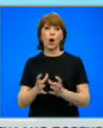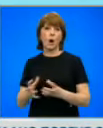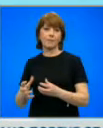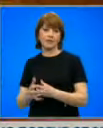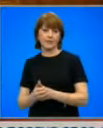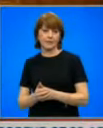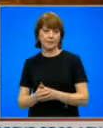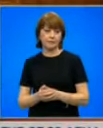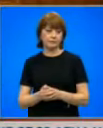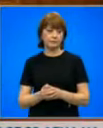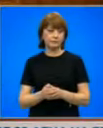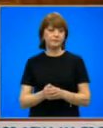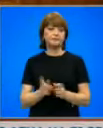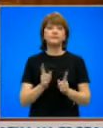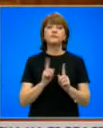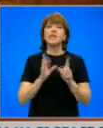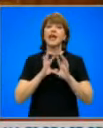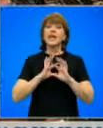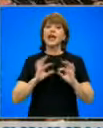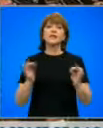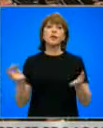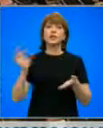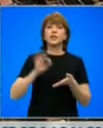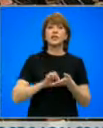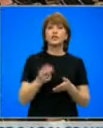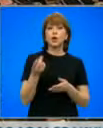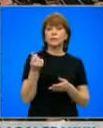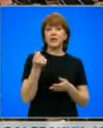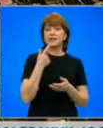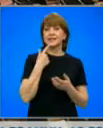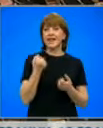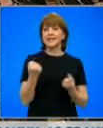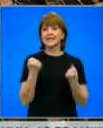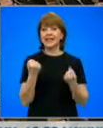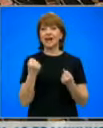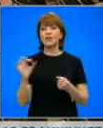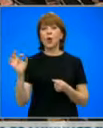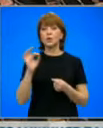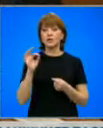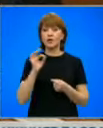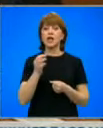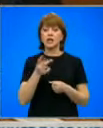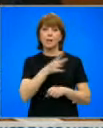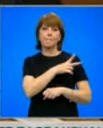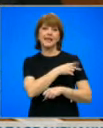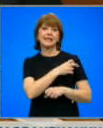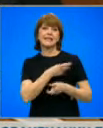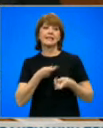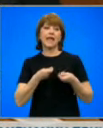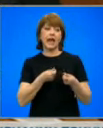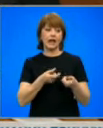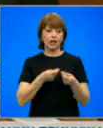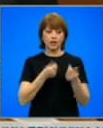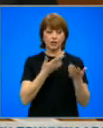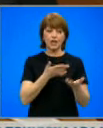Александрова. Не е ясно откъде ще дойдат парите за здравни осигуровки и медицински грижи за хората с временна